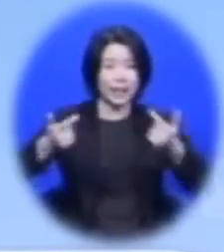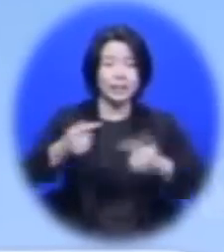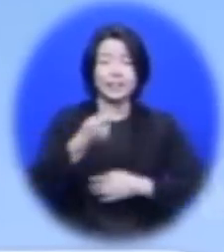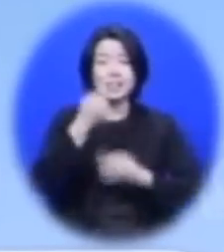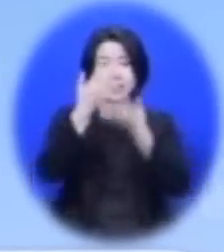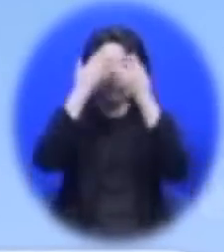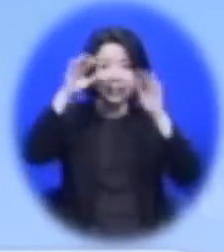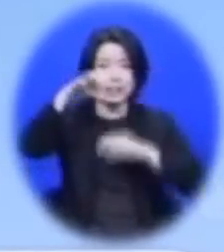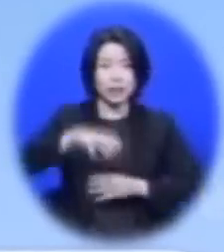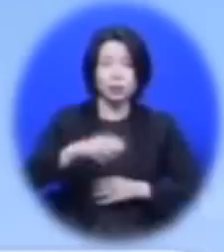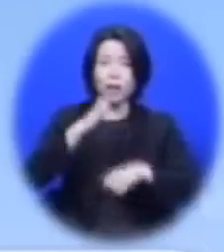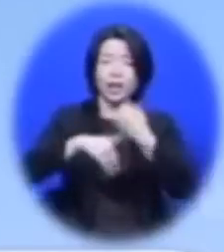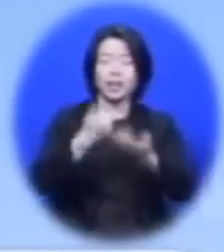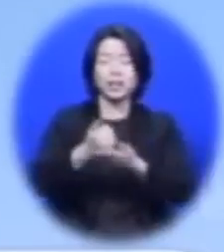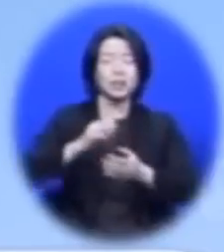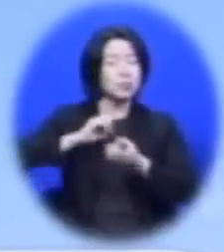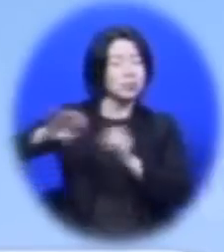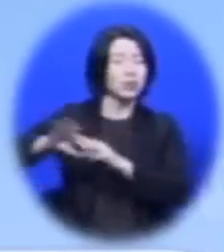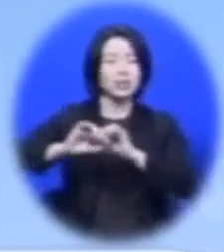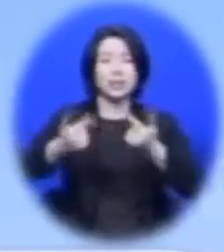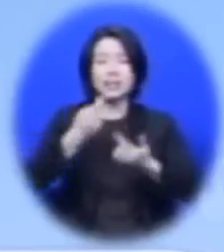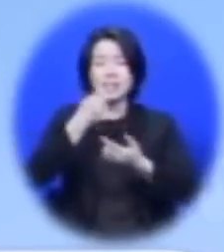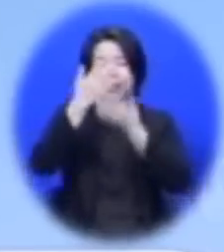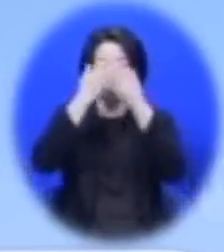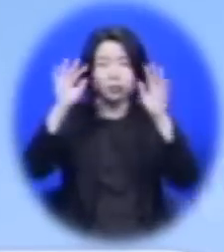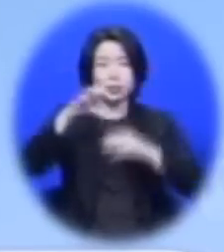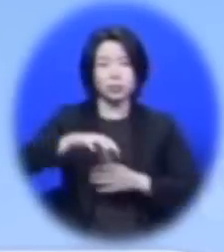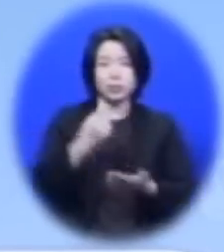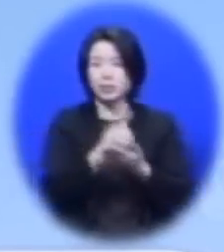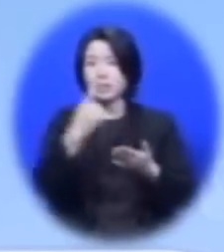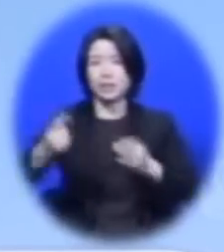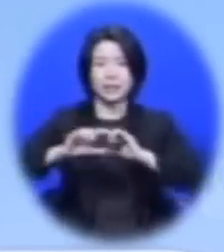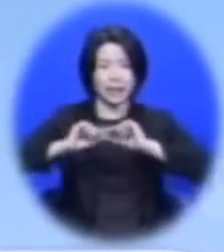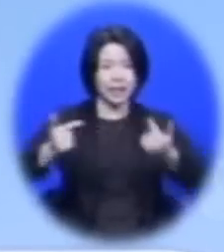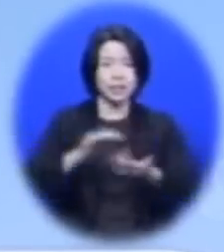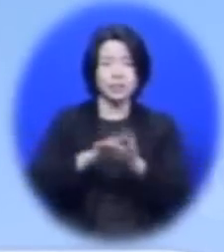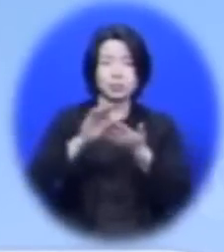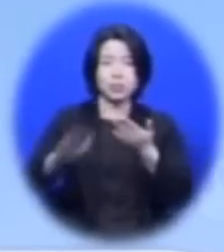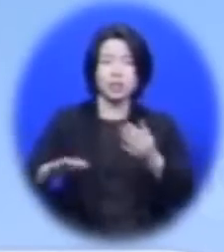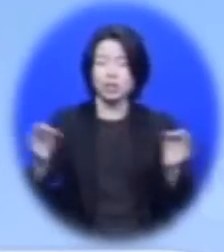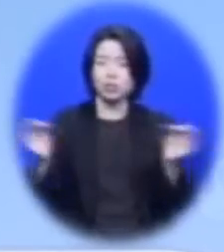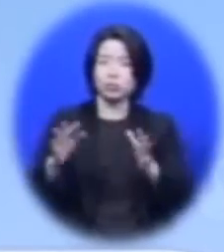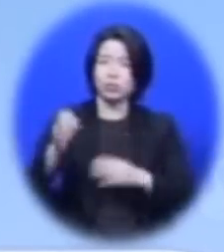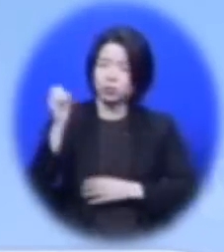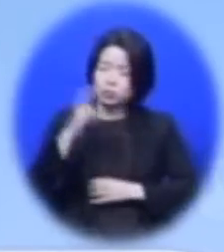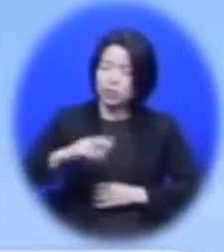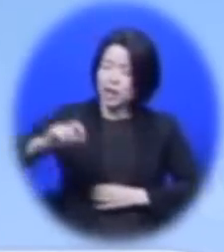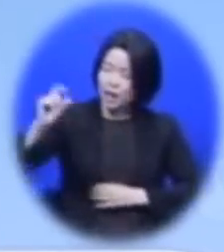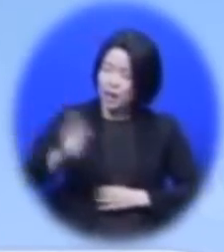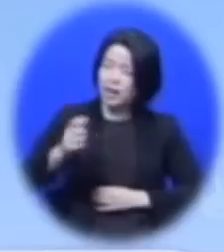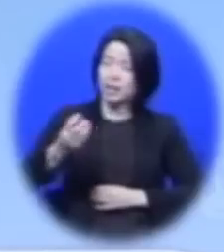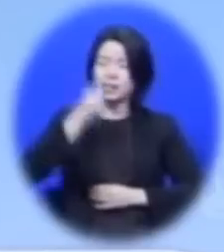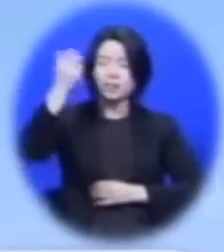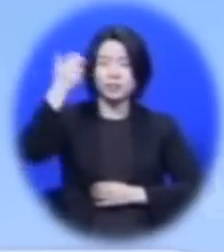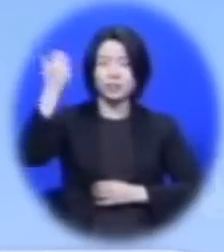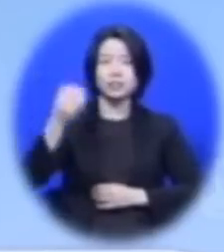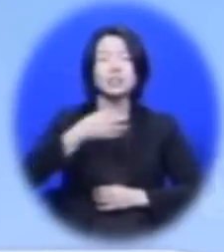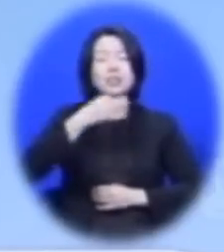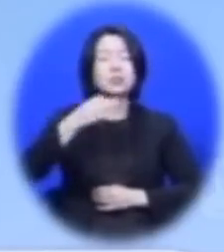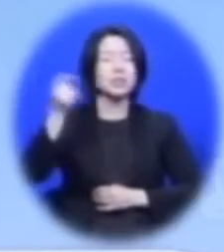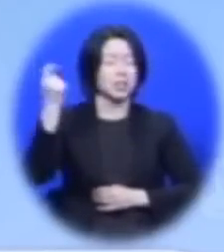인도, 하나님이 버리지 않은 인도를 떠나지 않겠습니다. 순간 또 다른 강한 성령의 음성이